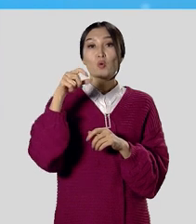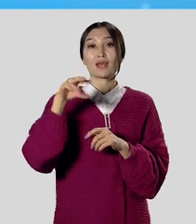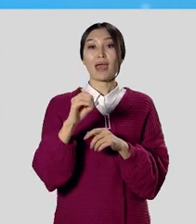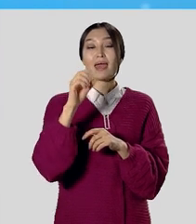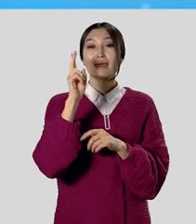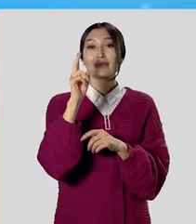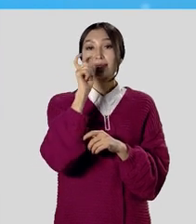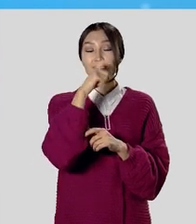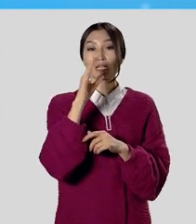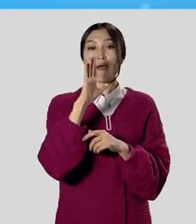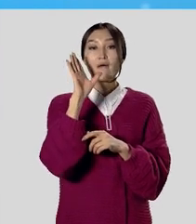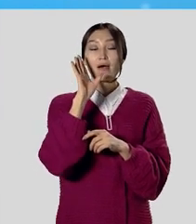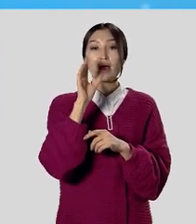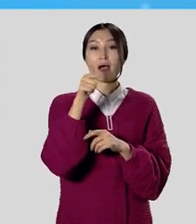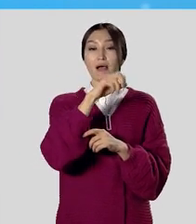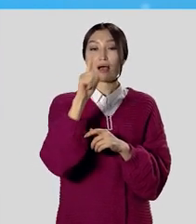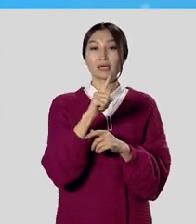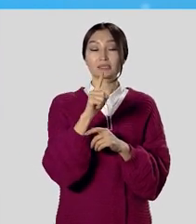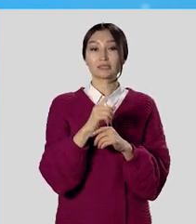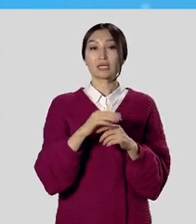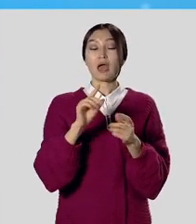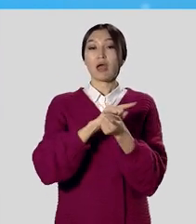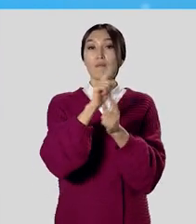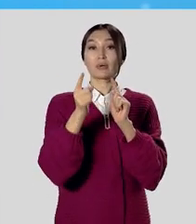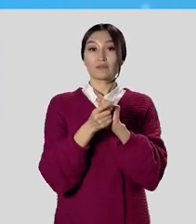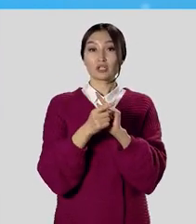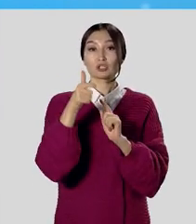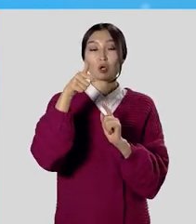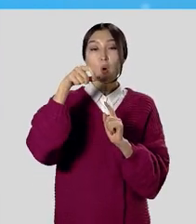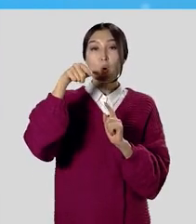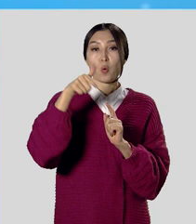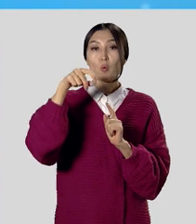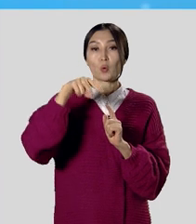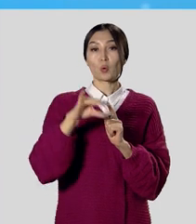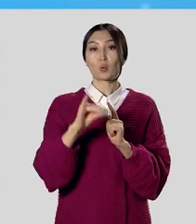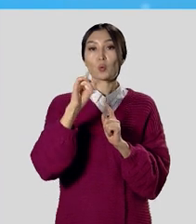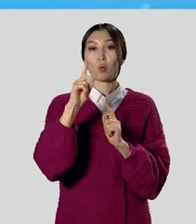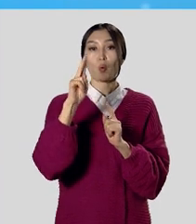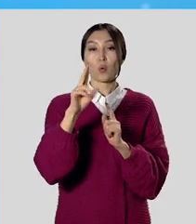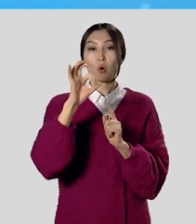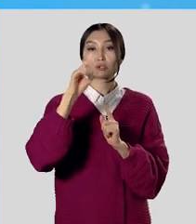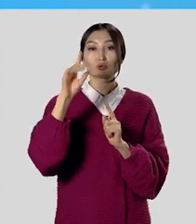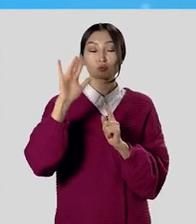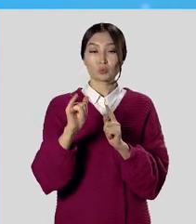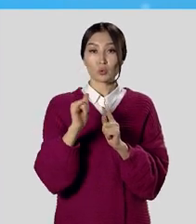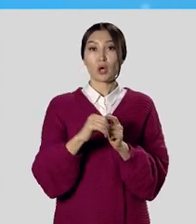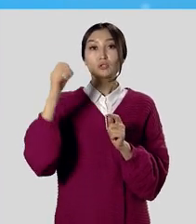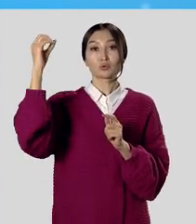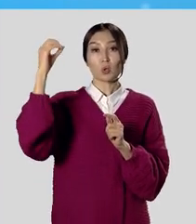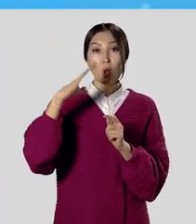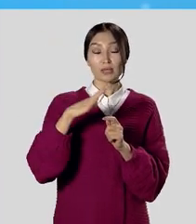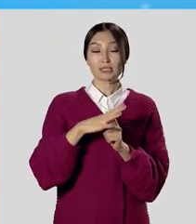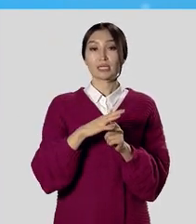превращаются в энергоемкое органическое вещество – глюкозу. При этом солнечная